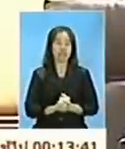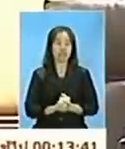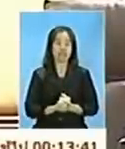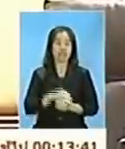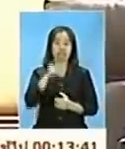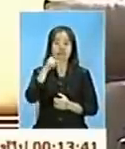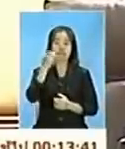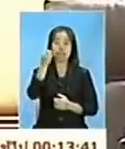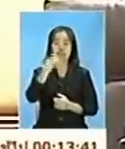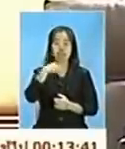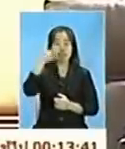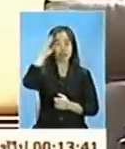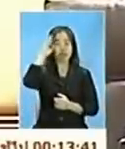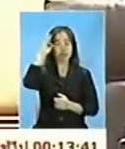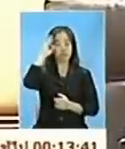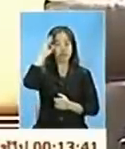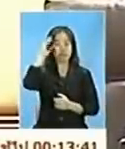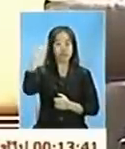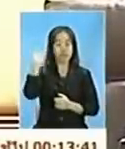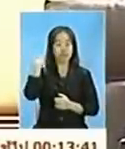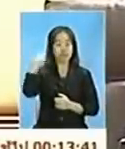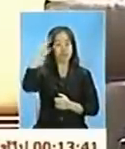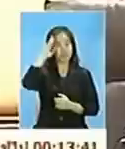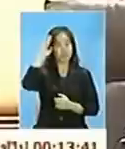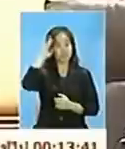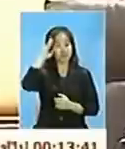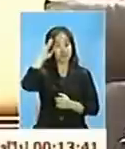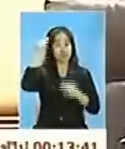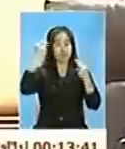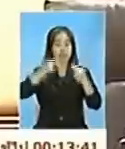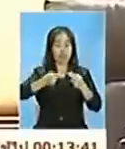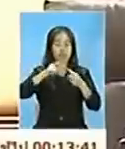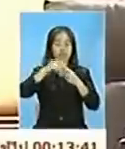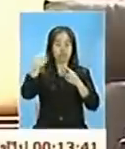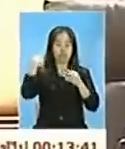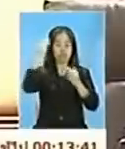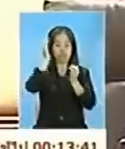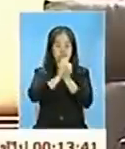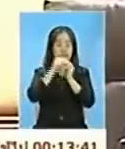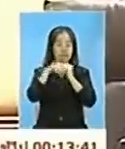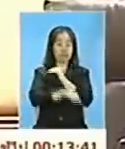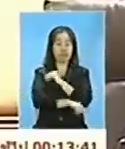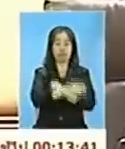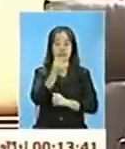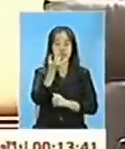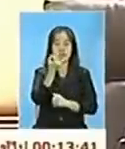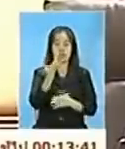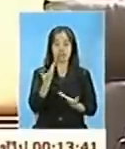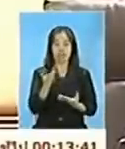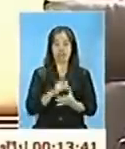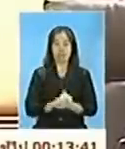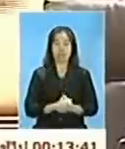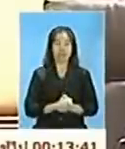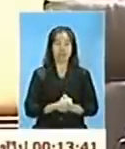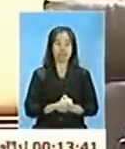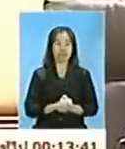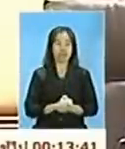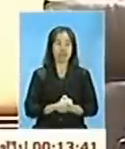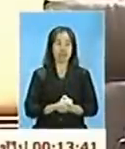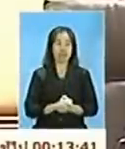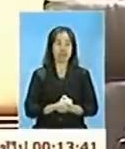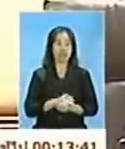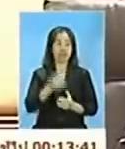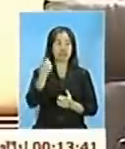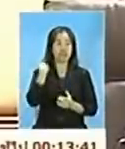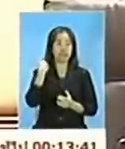อกทหารพรานตำรวจว่าทุจริตเขาทุจริตอะไรฮะก็คุณเอาอุ